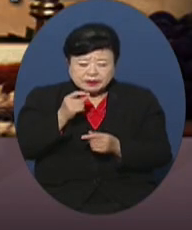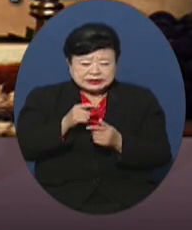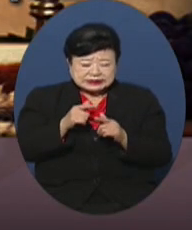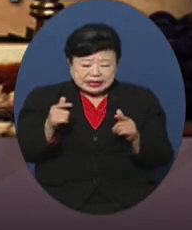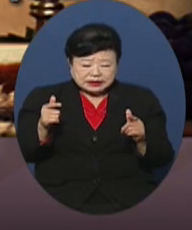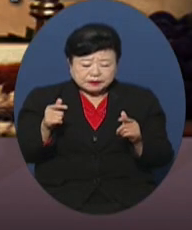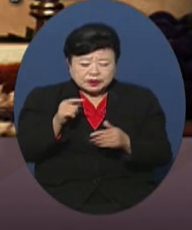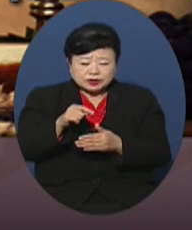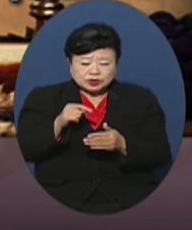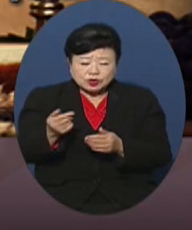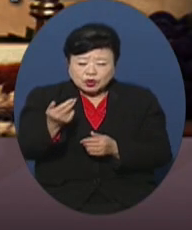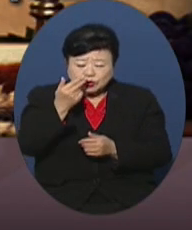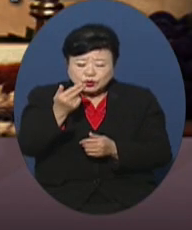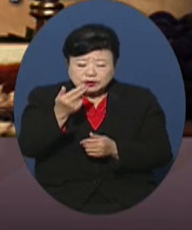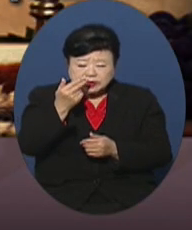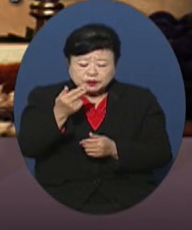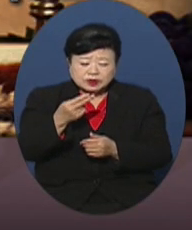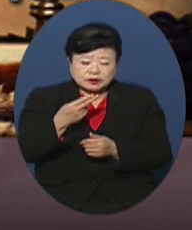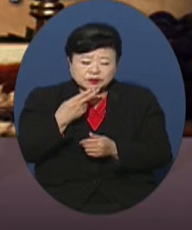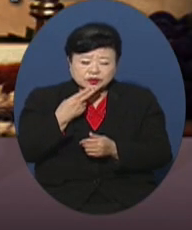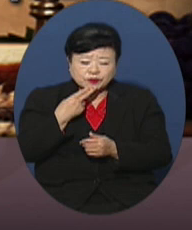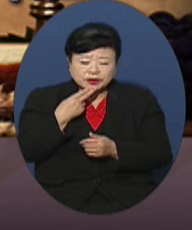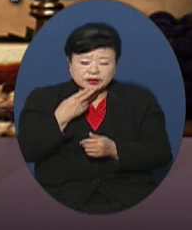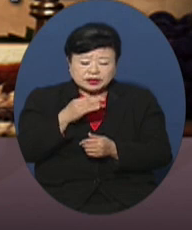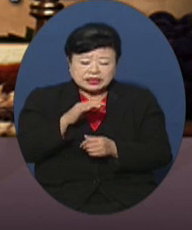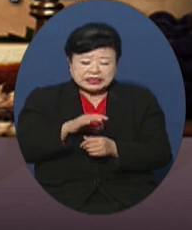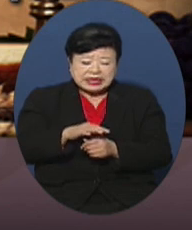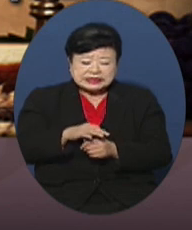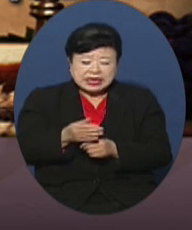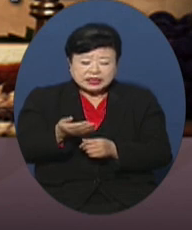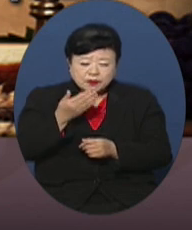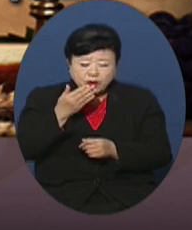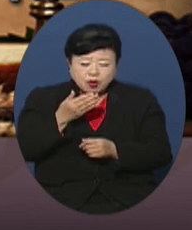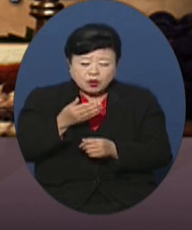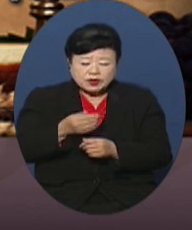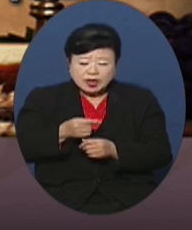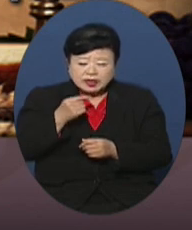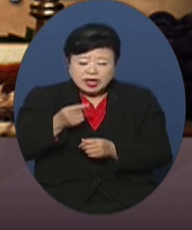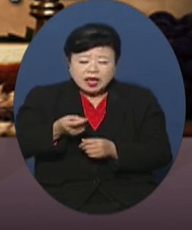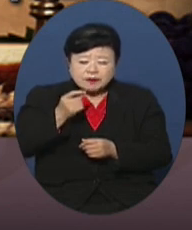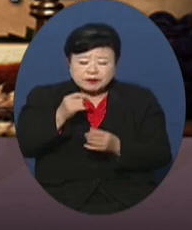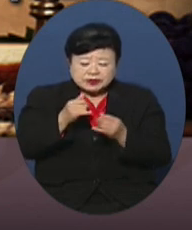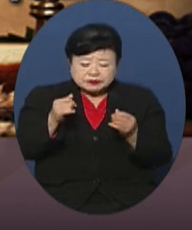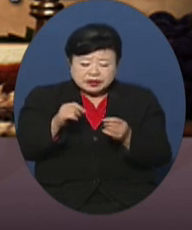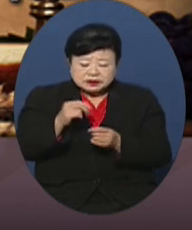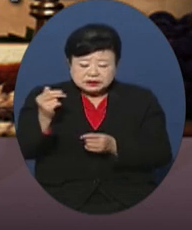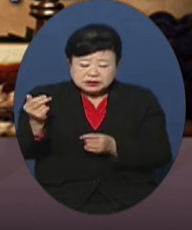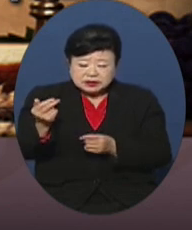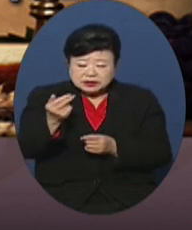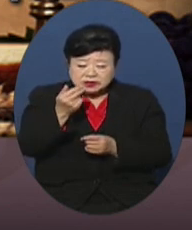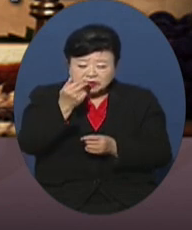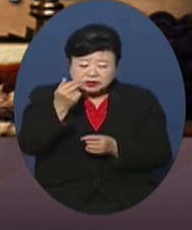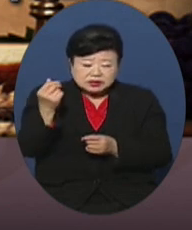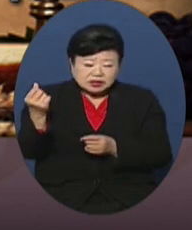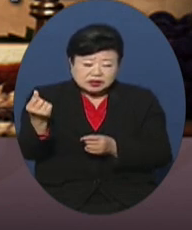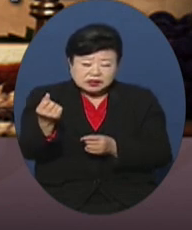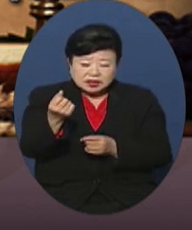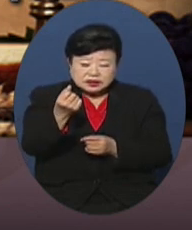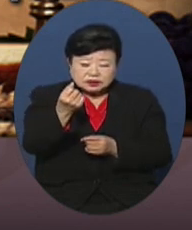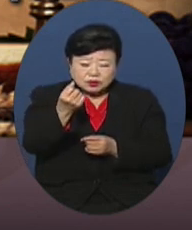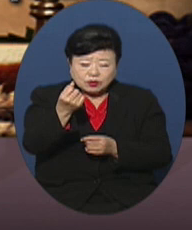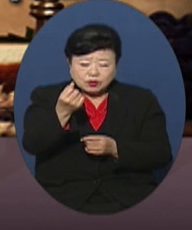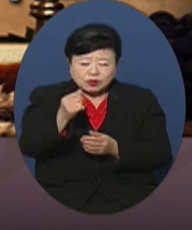피를 마시지 아니하면 너희 속에 생명이 없느니라. 내 살을 먹고 내 피를 마시는 자는